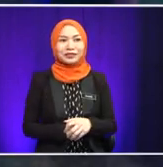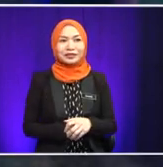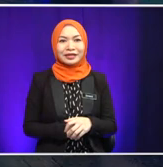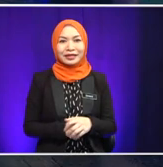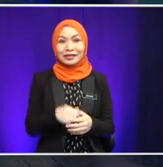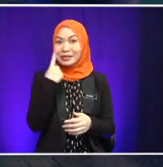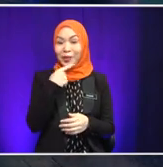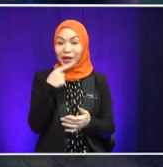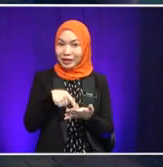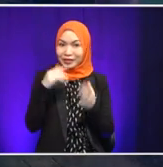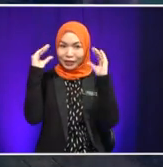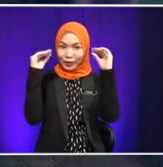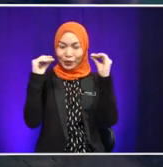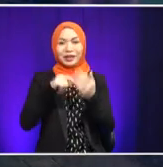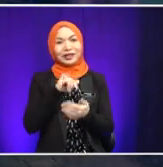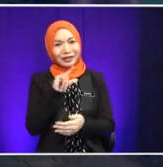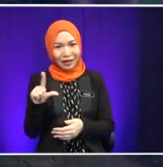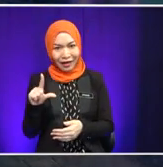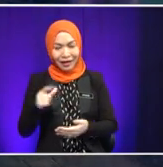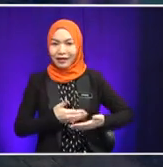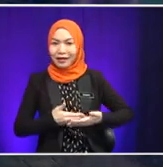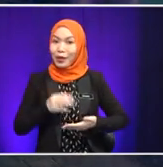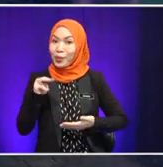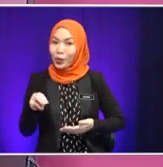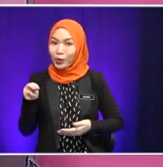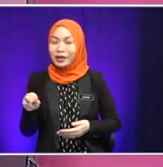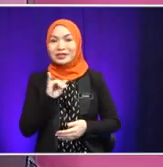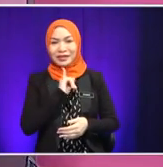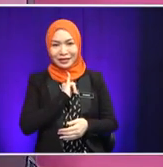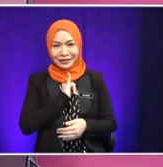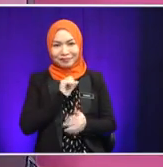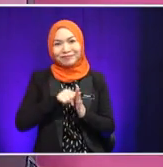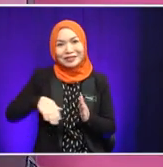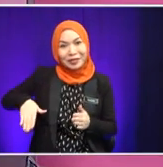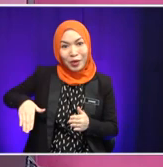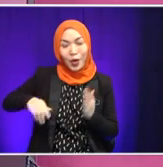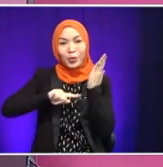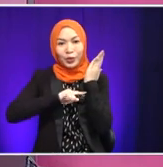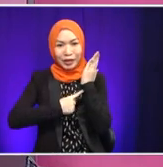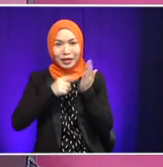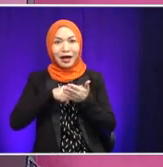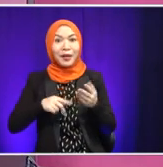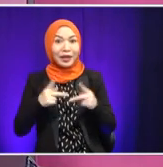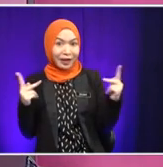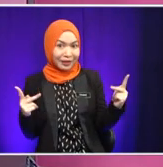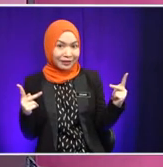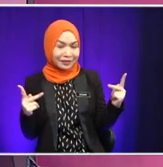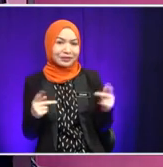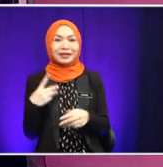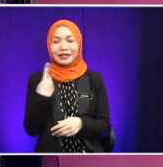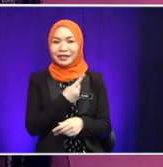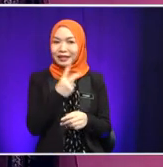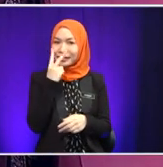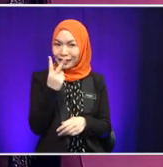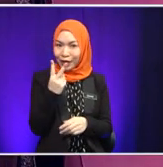ini pun adalah anak murid saya oke sebelum kita masuk kepada sesi pembelajaran seterusnya apa Kata Akmal kalau kita